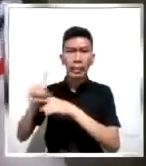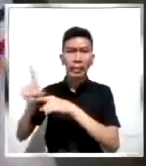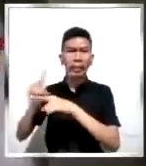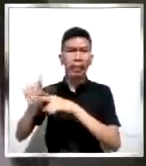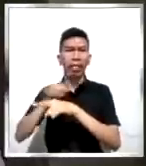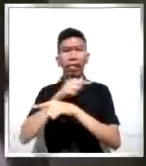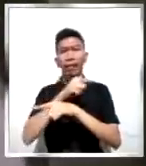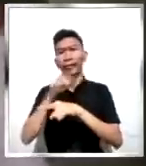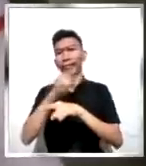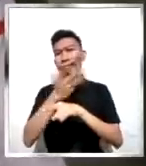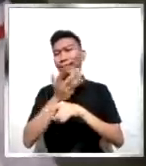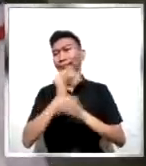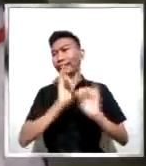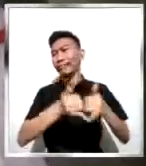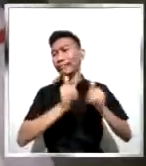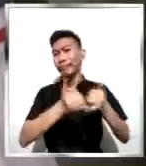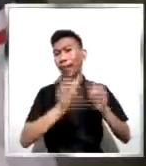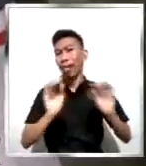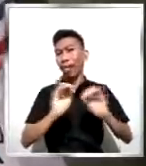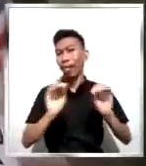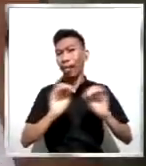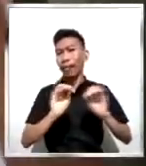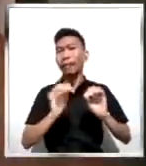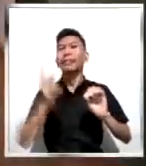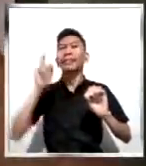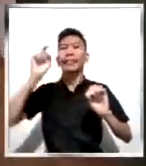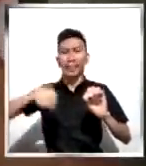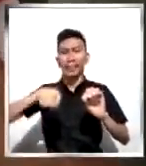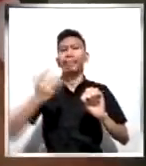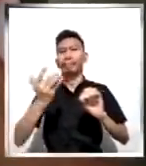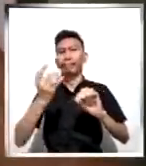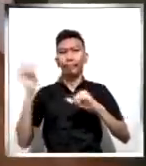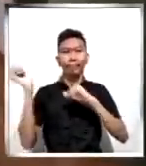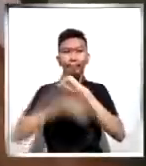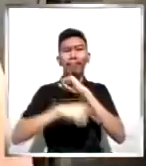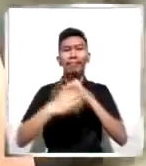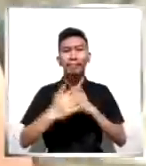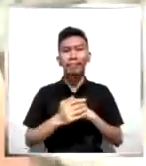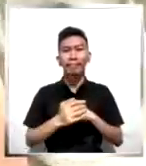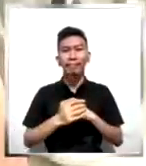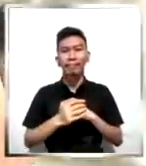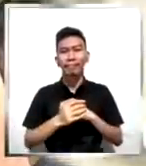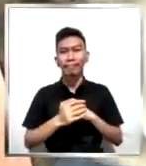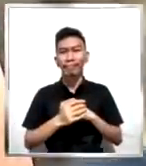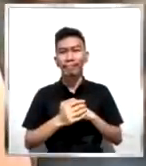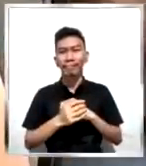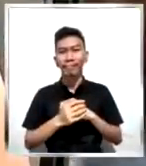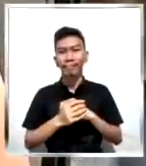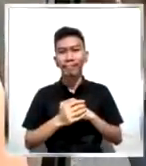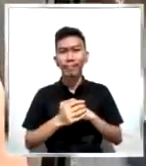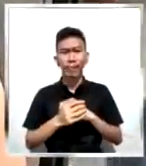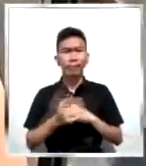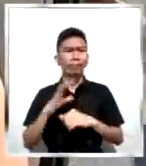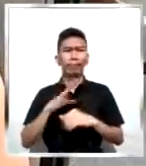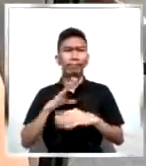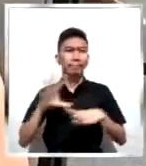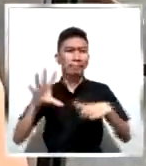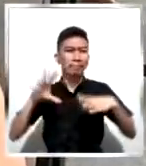Kaya dapat po bigyan po sila ng ano, violation. Bigyan ng leksyon. Opo. Okay na po yung para maraming